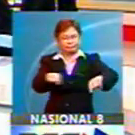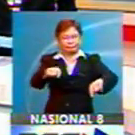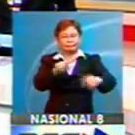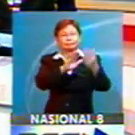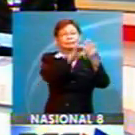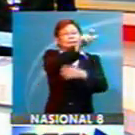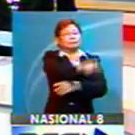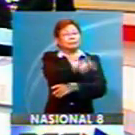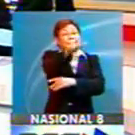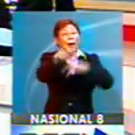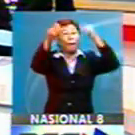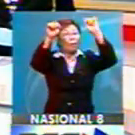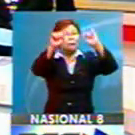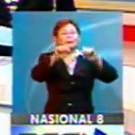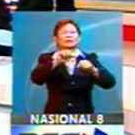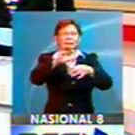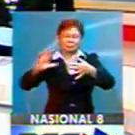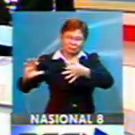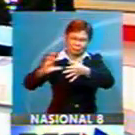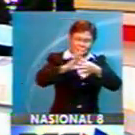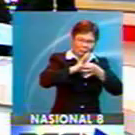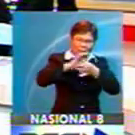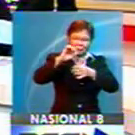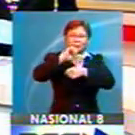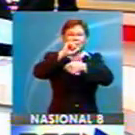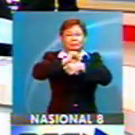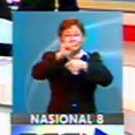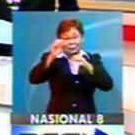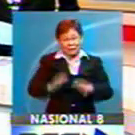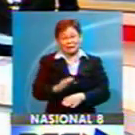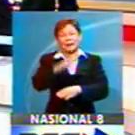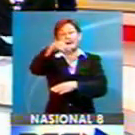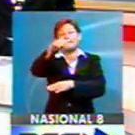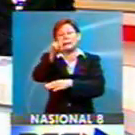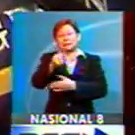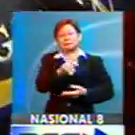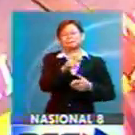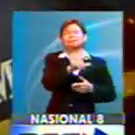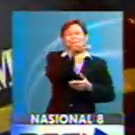terhadap mana-mana majikan yang bekerjasama menyerahkan pendatang terbabit.